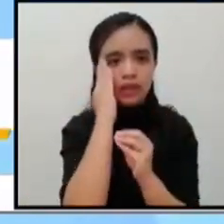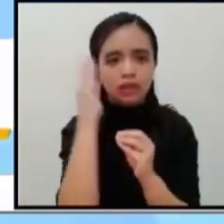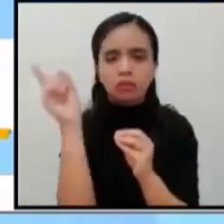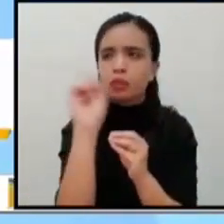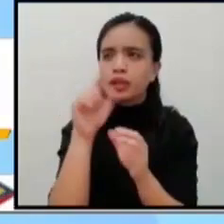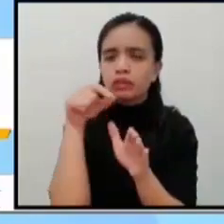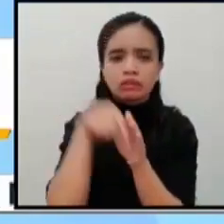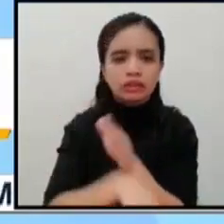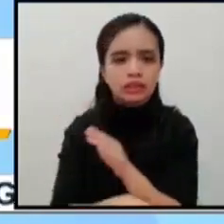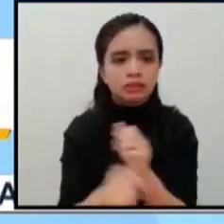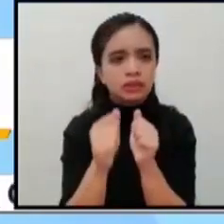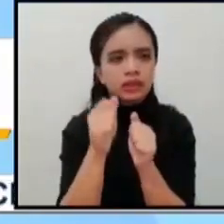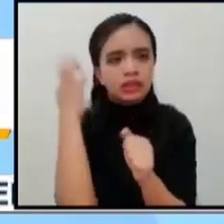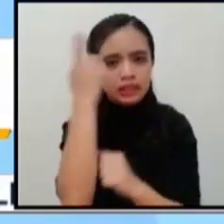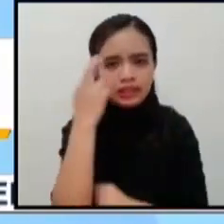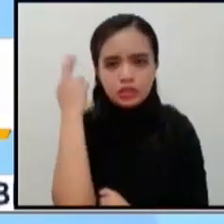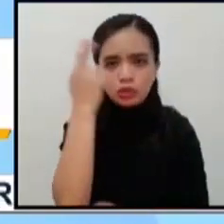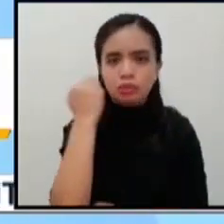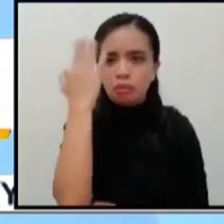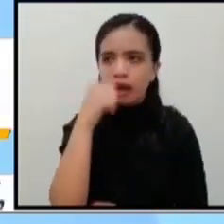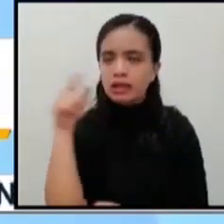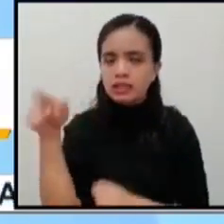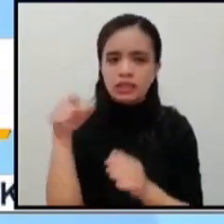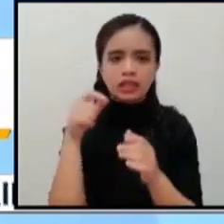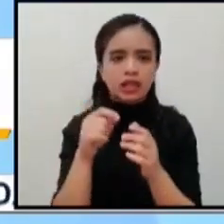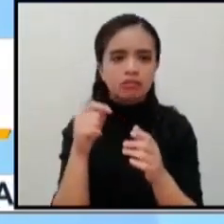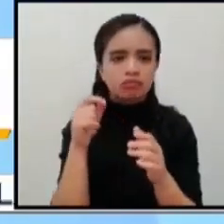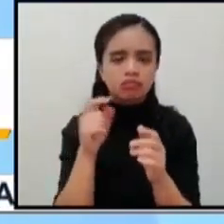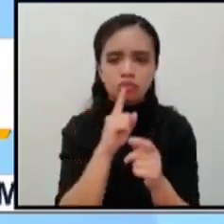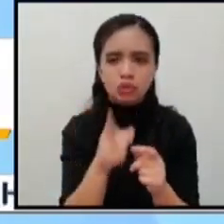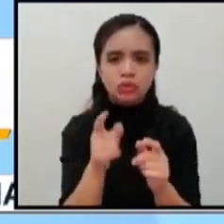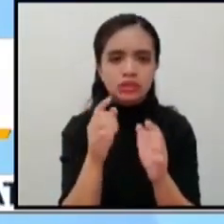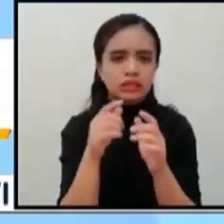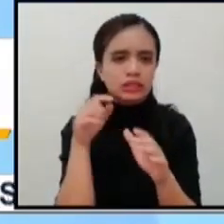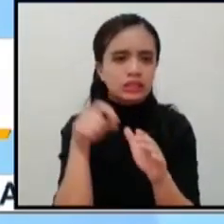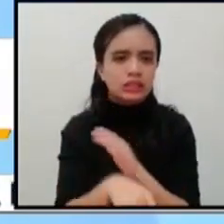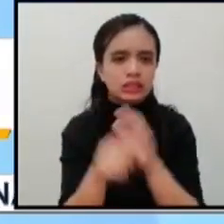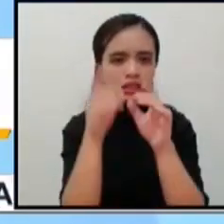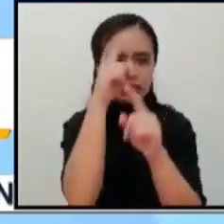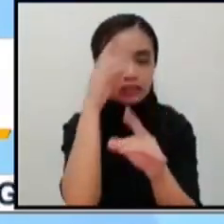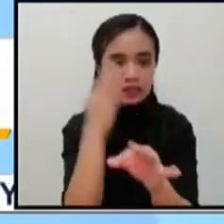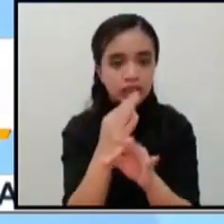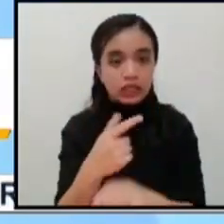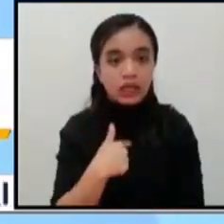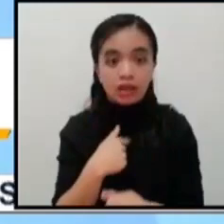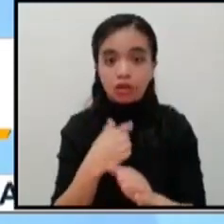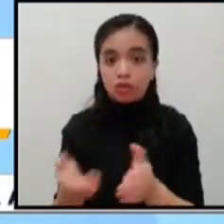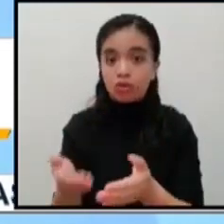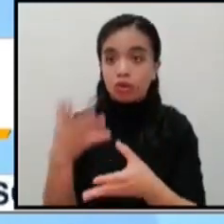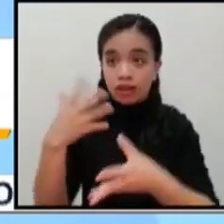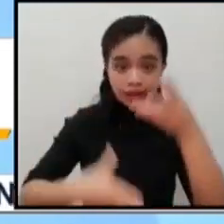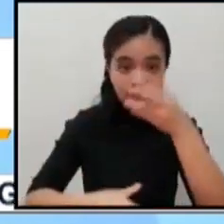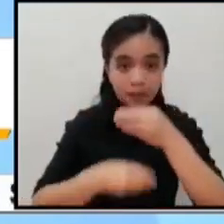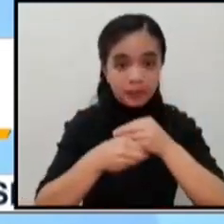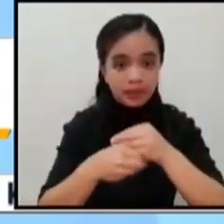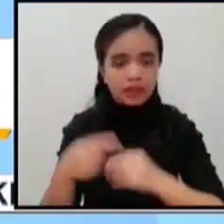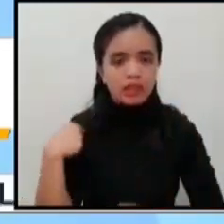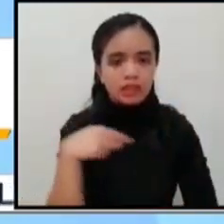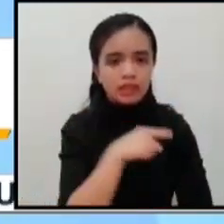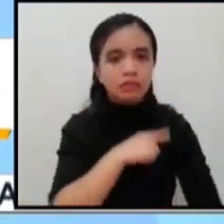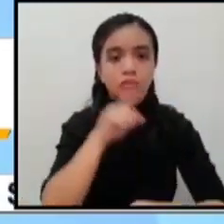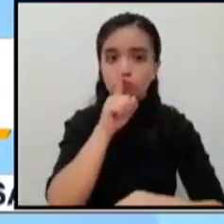ng kanilang pagiging deboto. At dagdag ko lang po ay kami rin ay po, nag-shooting talaga